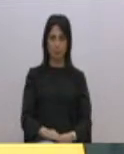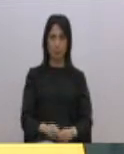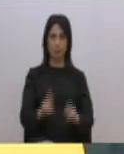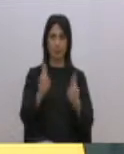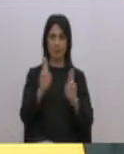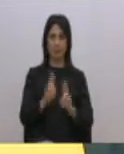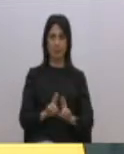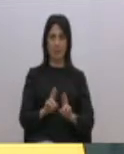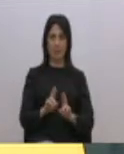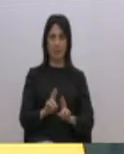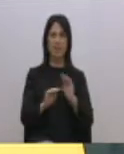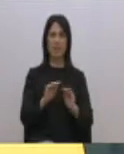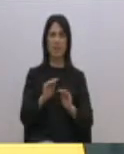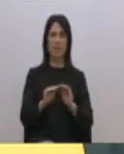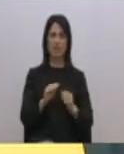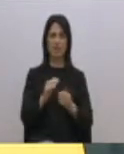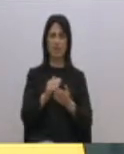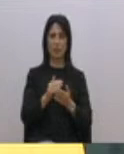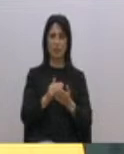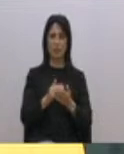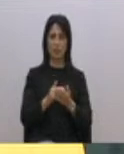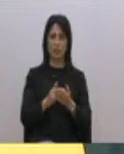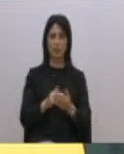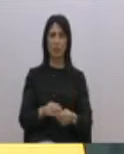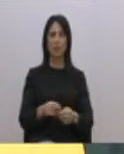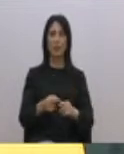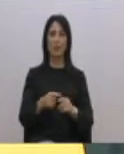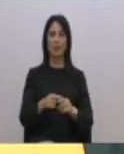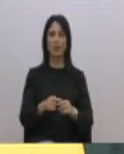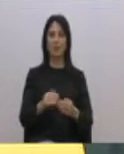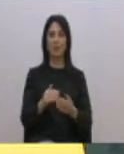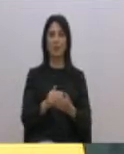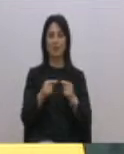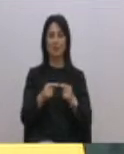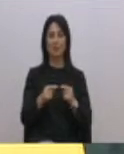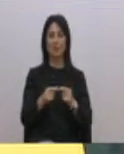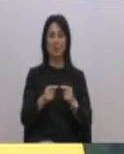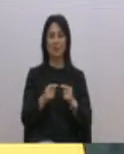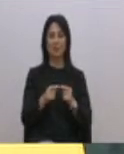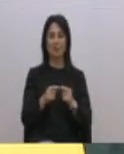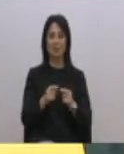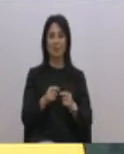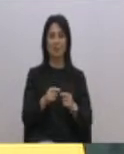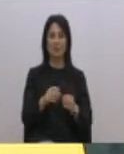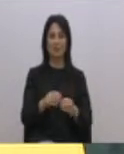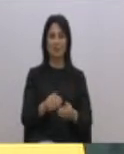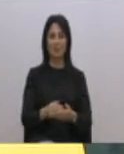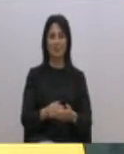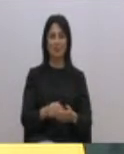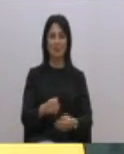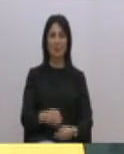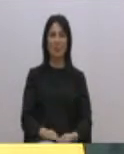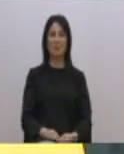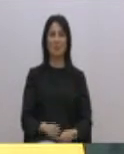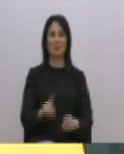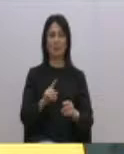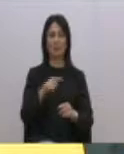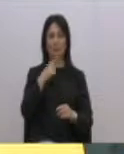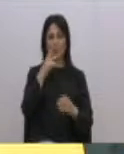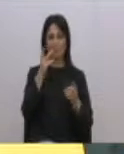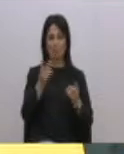წესით მიენიჭებათ, კონკრეტულად ეს რედაქციულად სწორდება და ზუსტ შეიძლება ითქვას, რომ არ იცვლება და რა თქმა